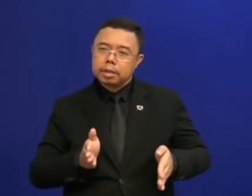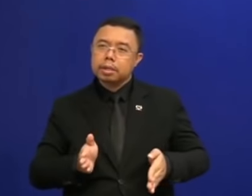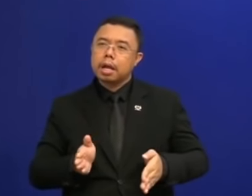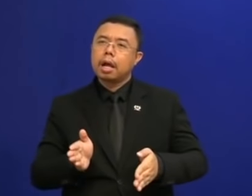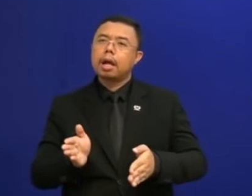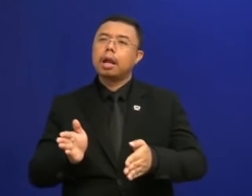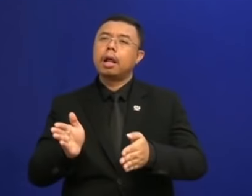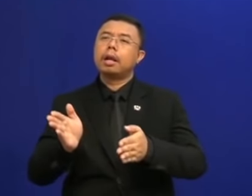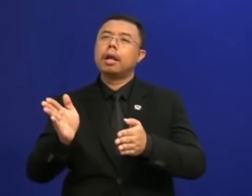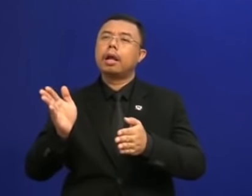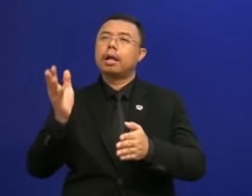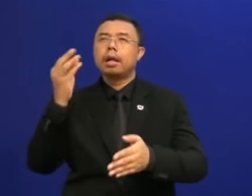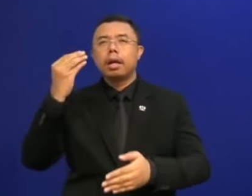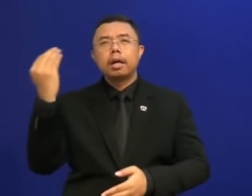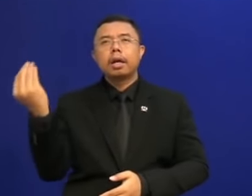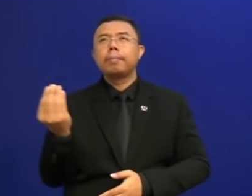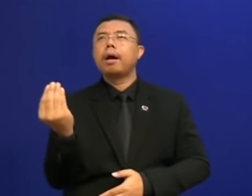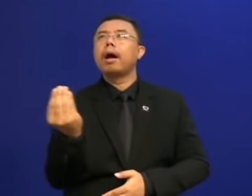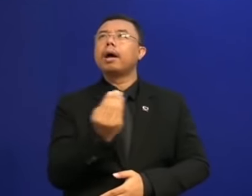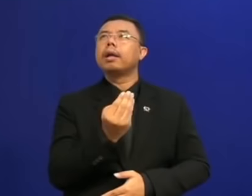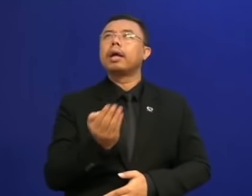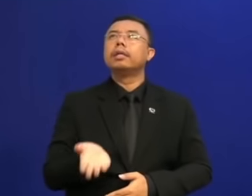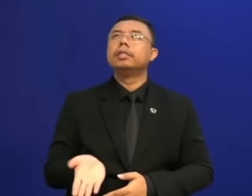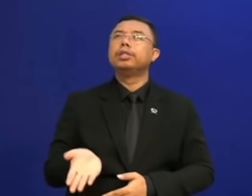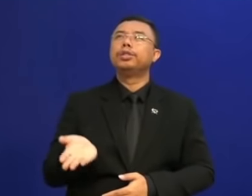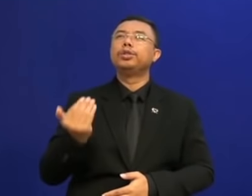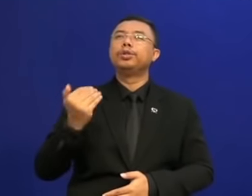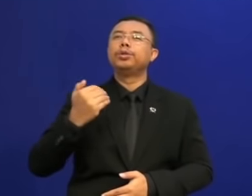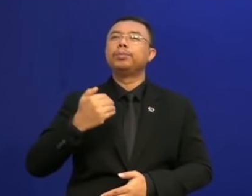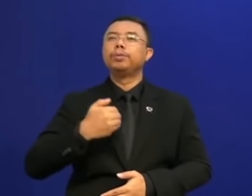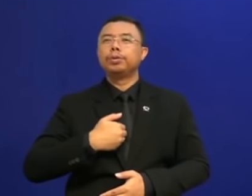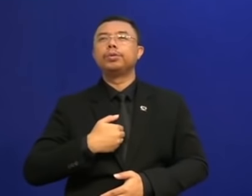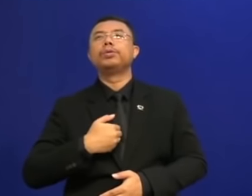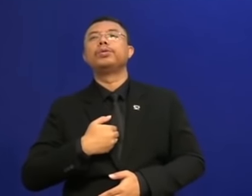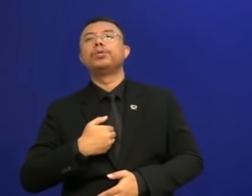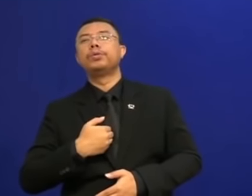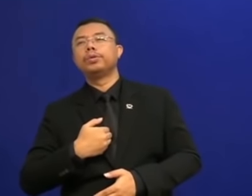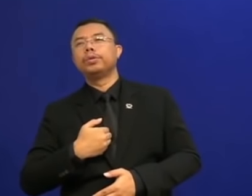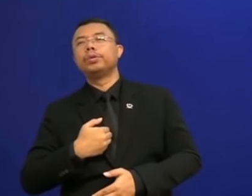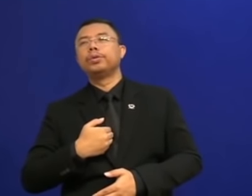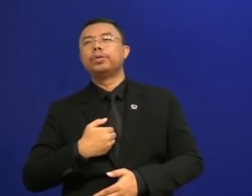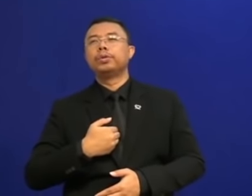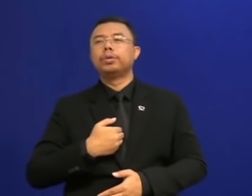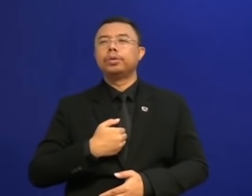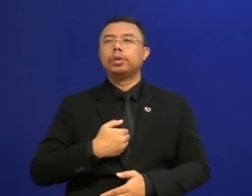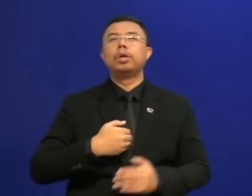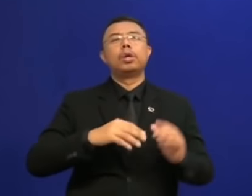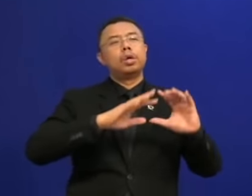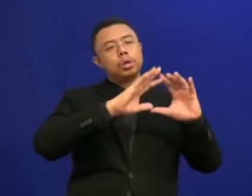Akhir perjalanan gembara hidupku.